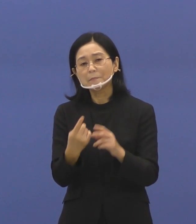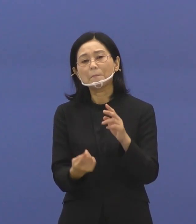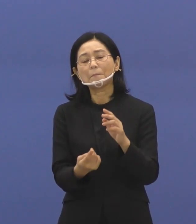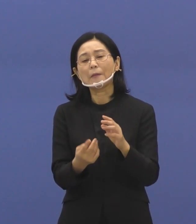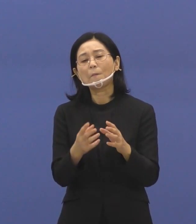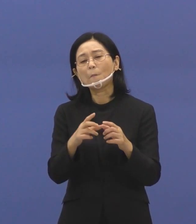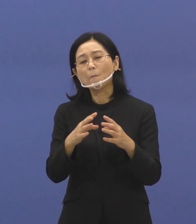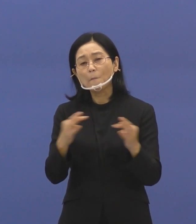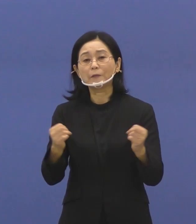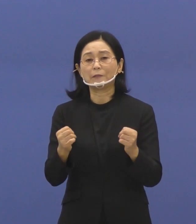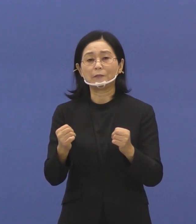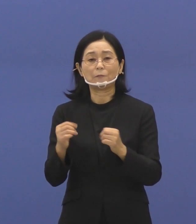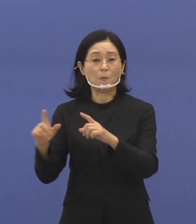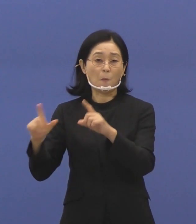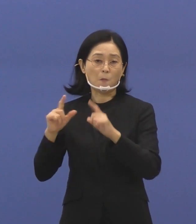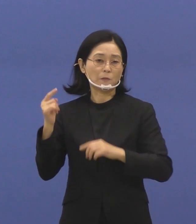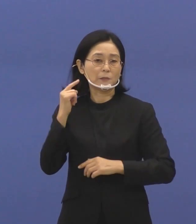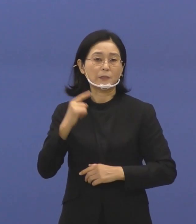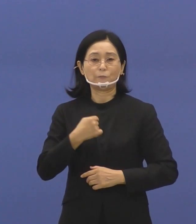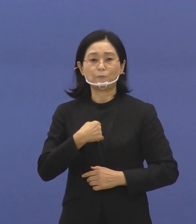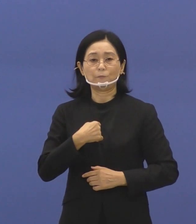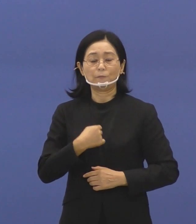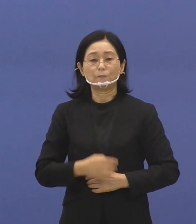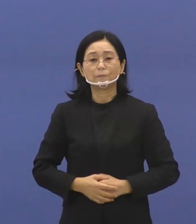。そうした